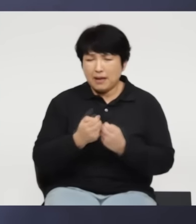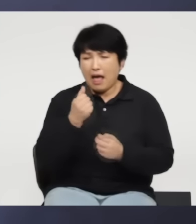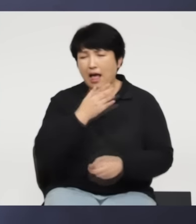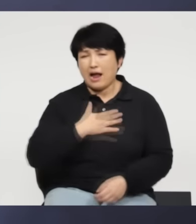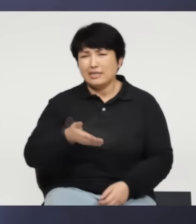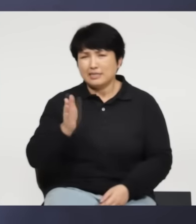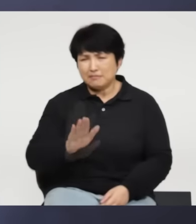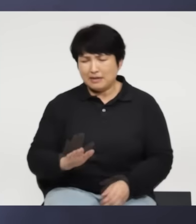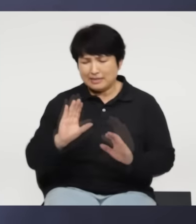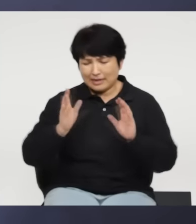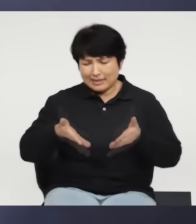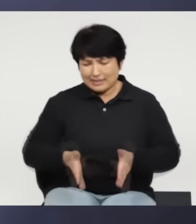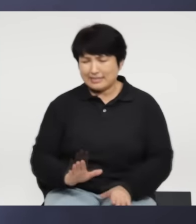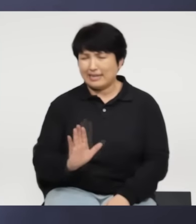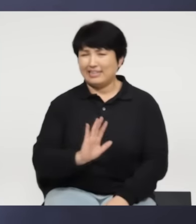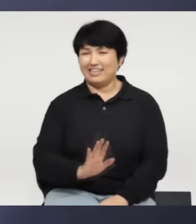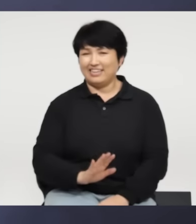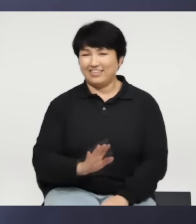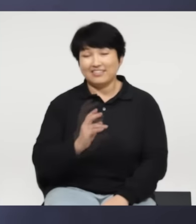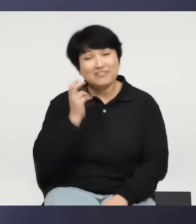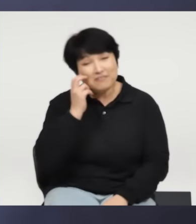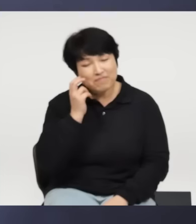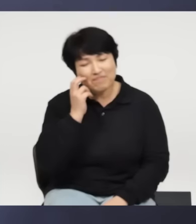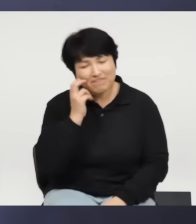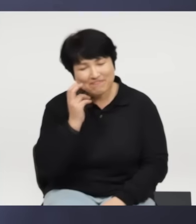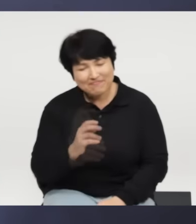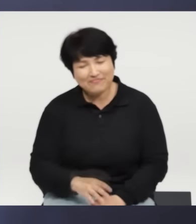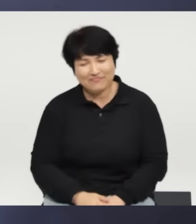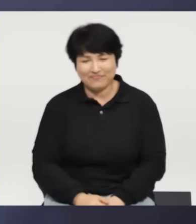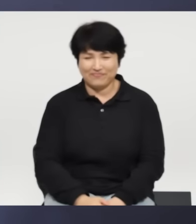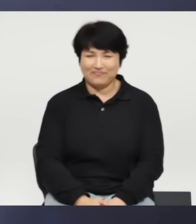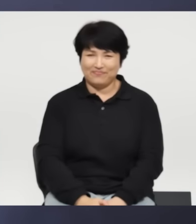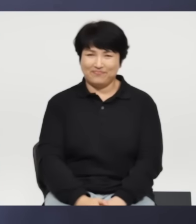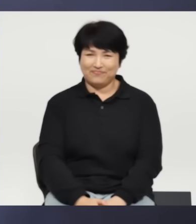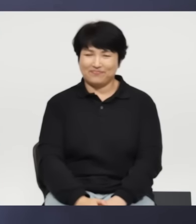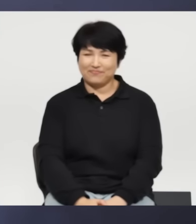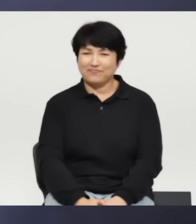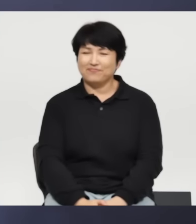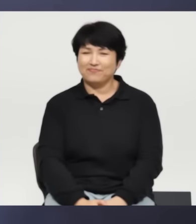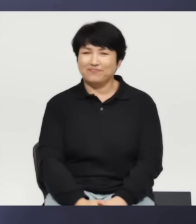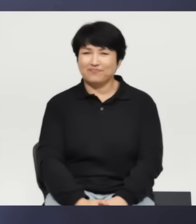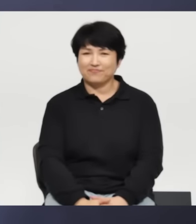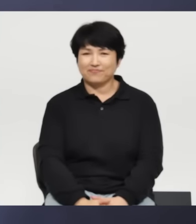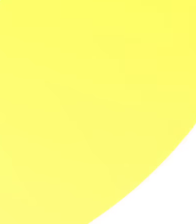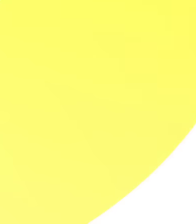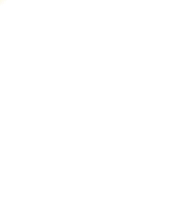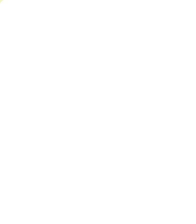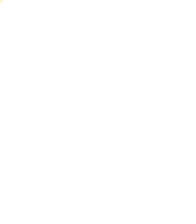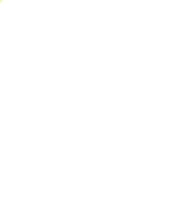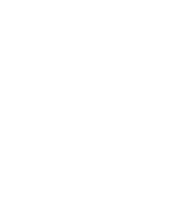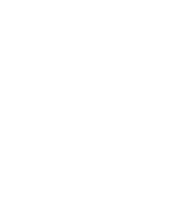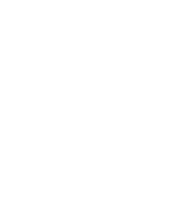놓는데. 농담이요. 이거는.